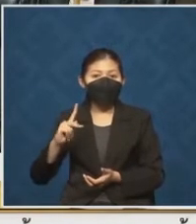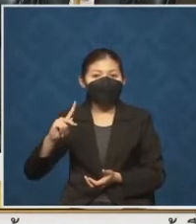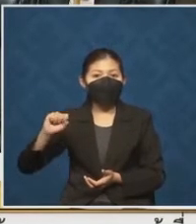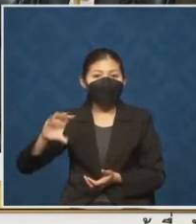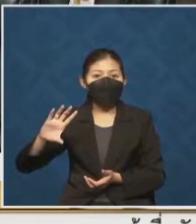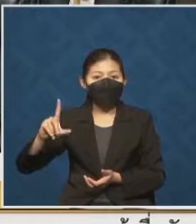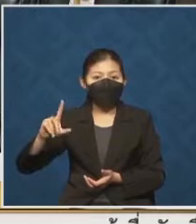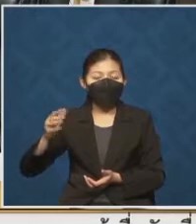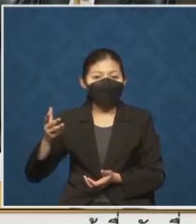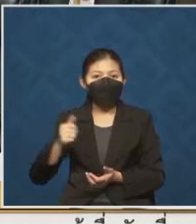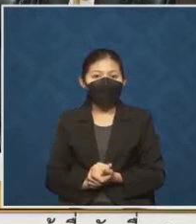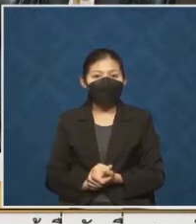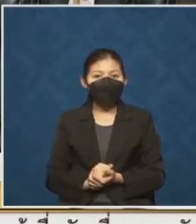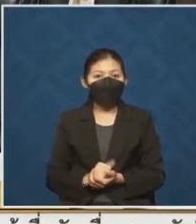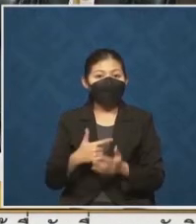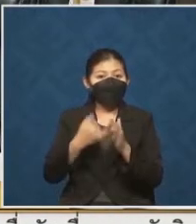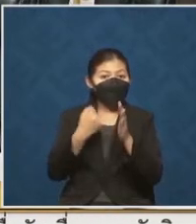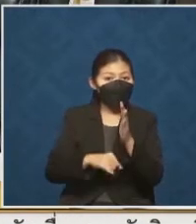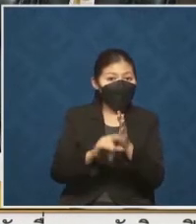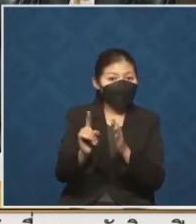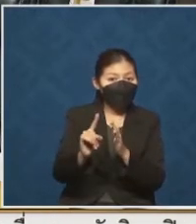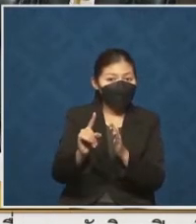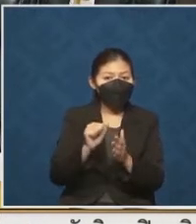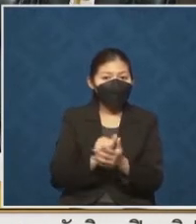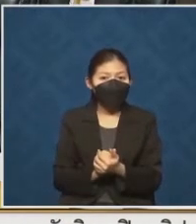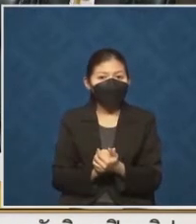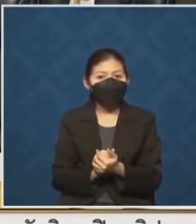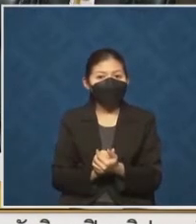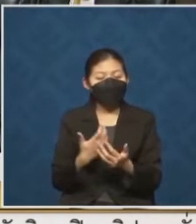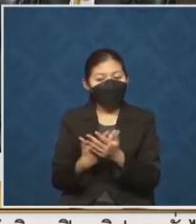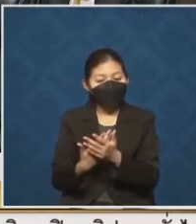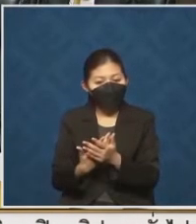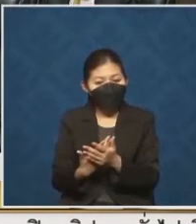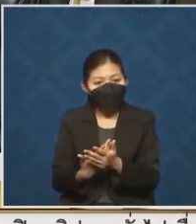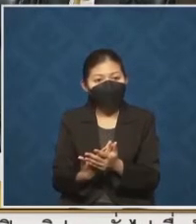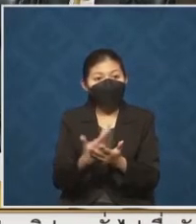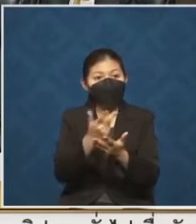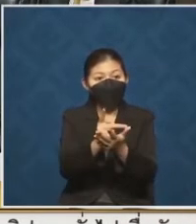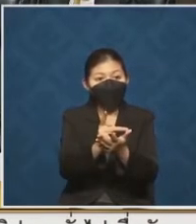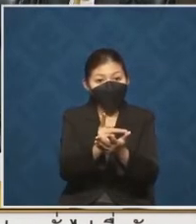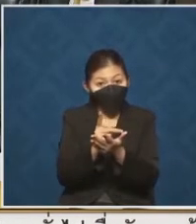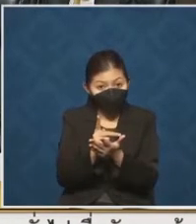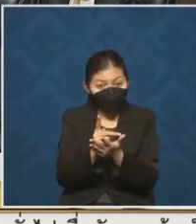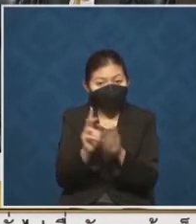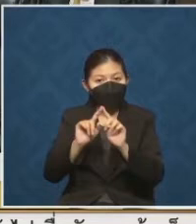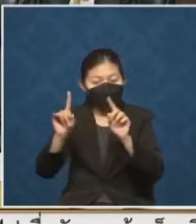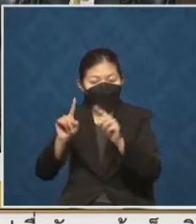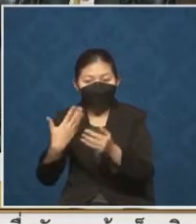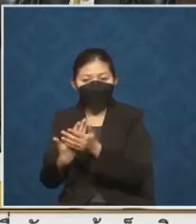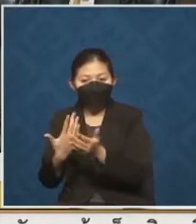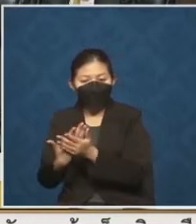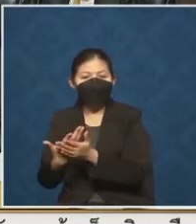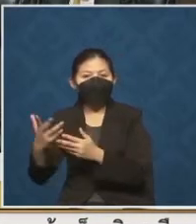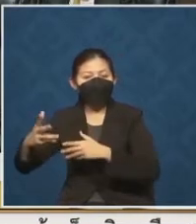จากการบริหารและการปั้นดินของท่านนายกลำฟรีและคณะดนตรีชุดนี้และสืบเนื่องมาจาก